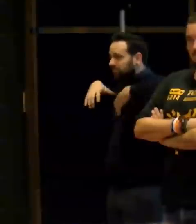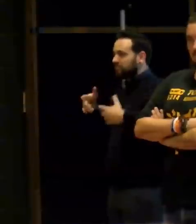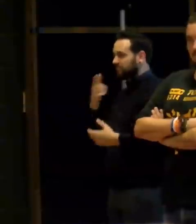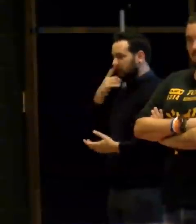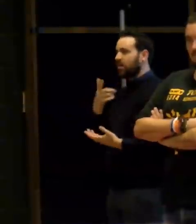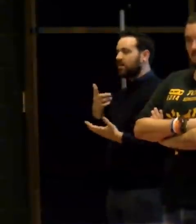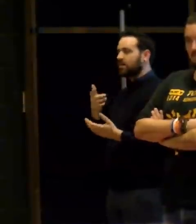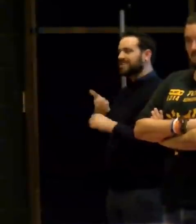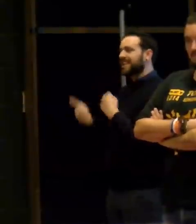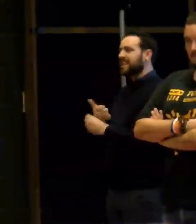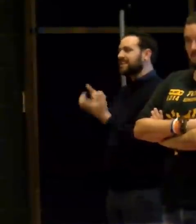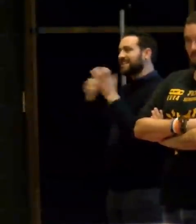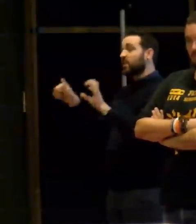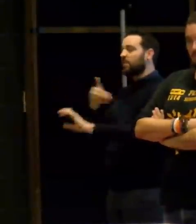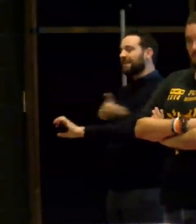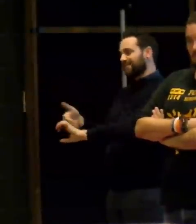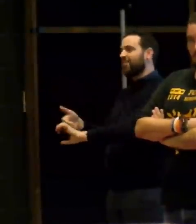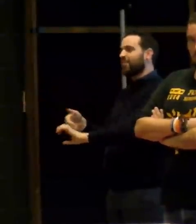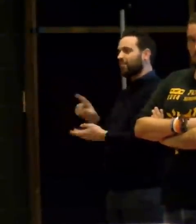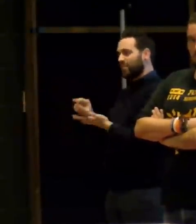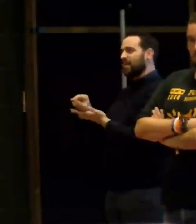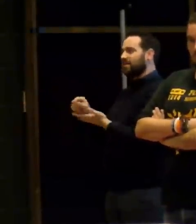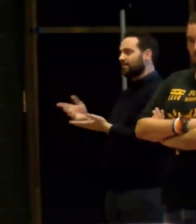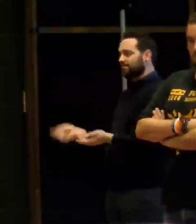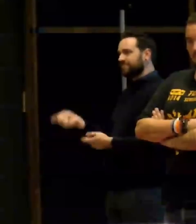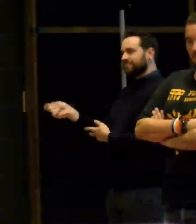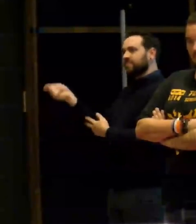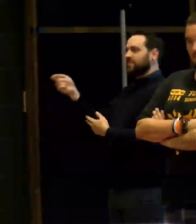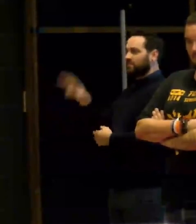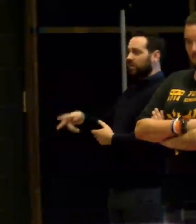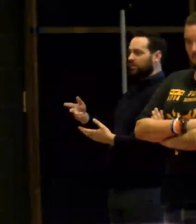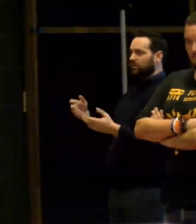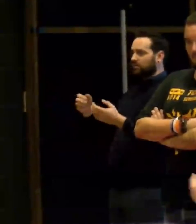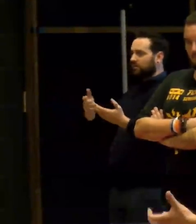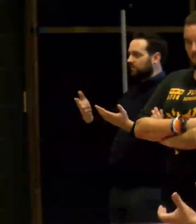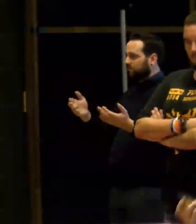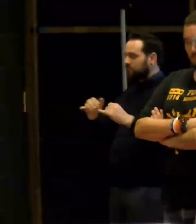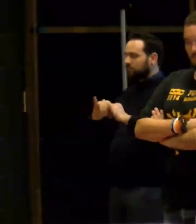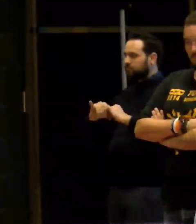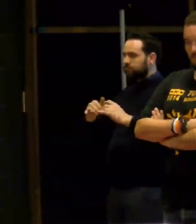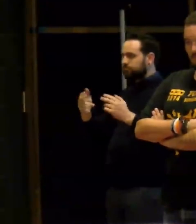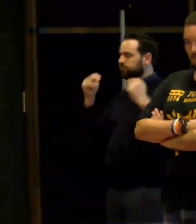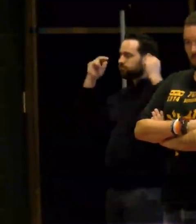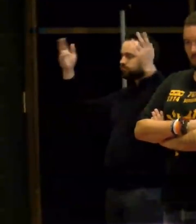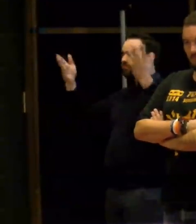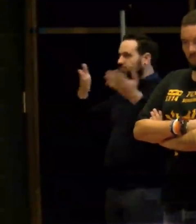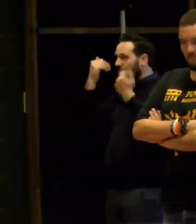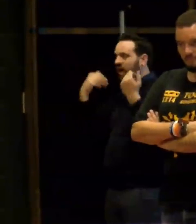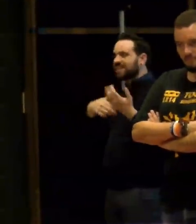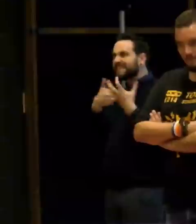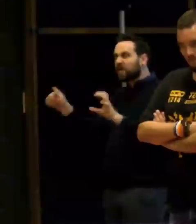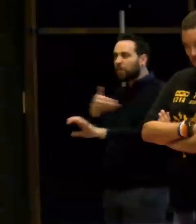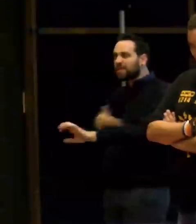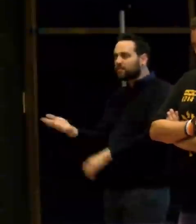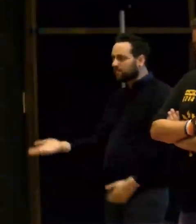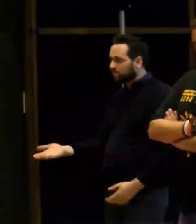élevés chaque année pour l'industrie de la viande. En fait, c'est des chiffres qui donnent le tournis. On ne peut même pas s'en rendre compte. Et puis, L214 s'est surtout fait connaître pour les